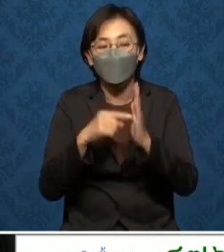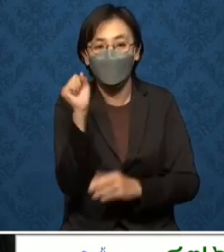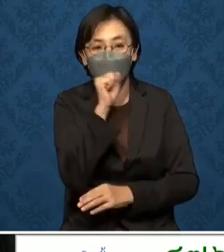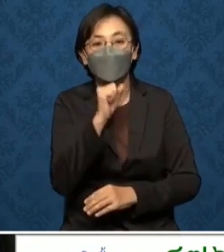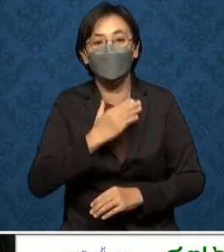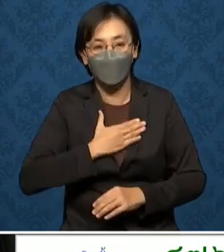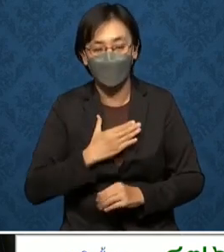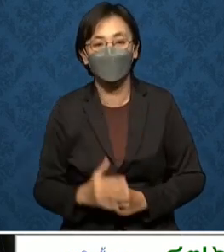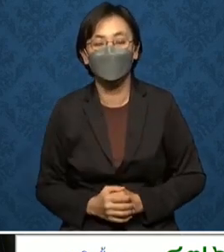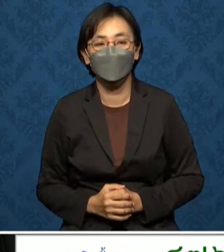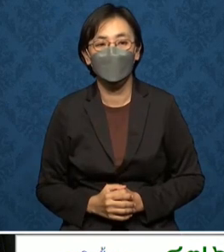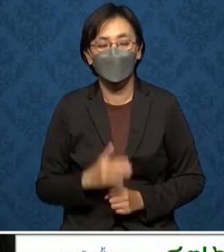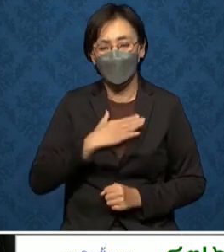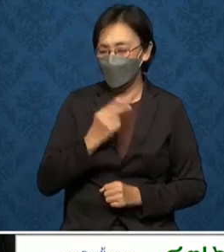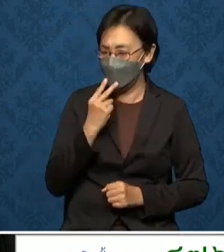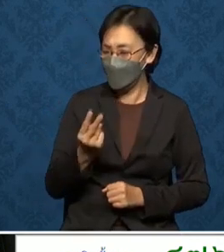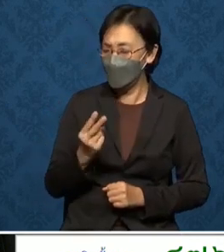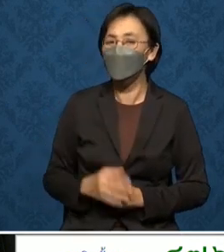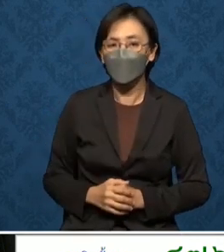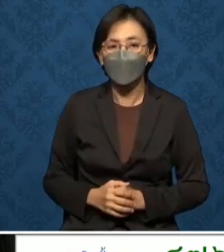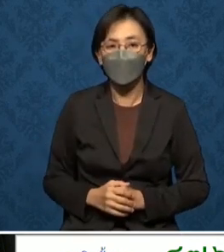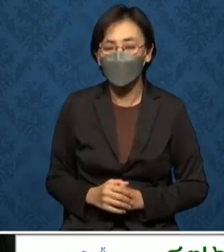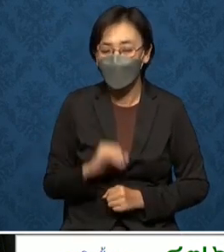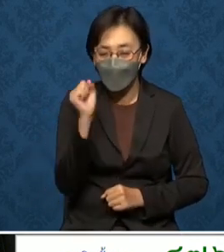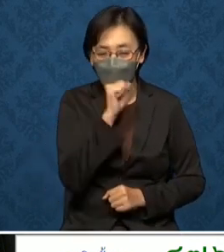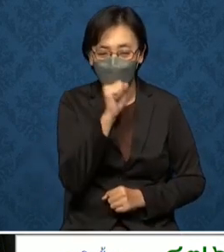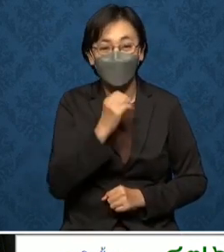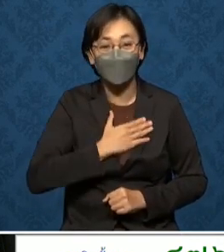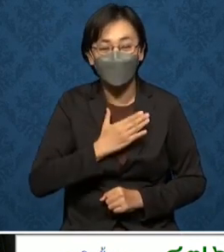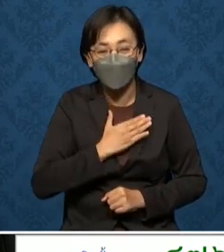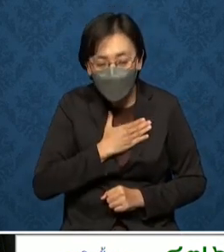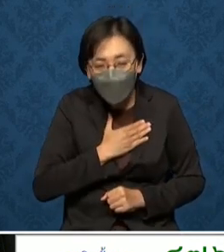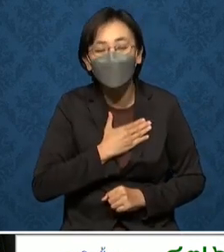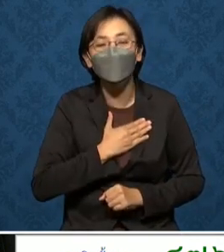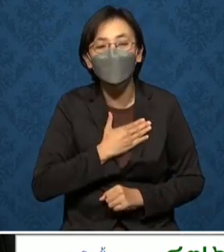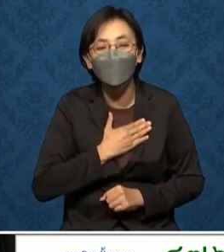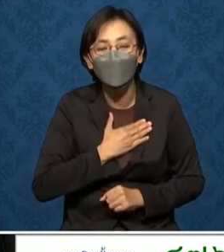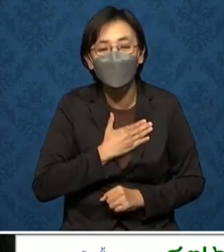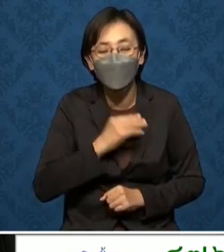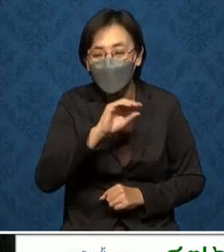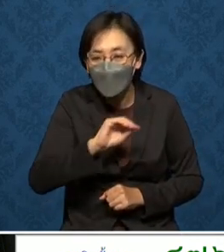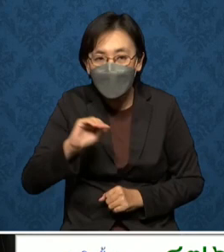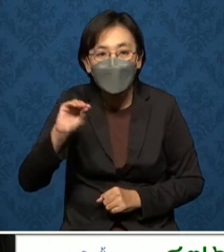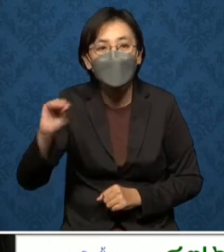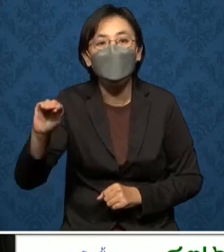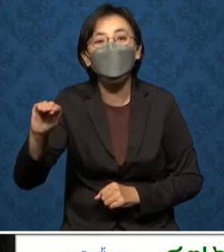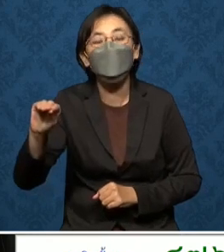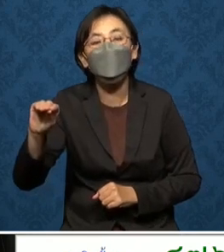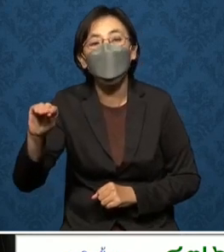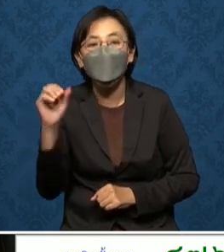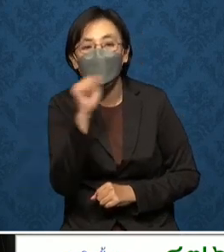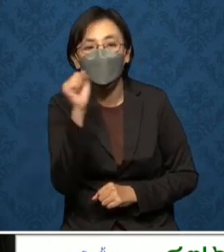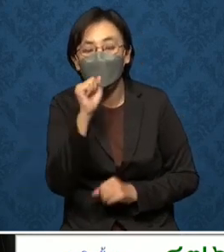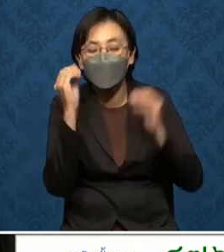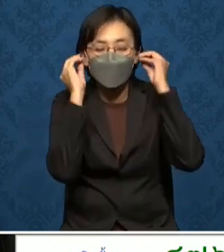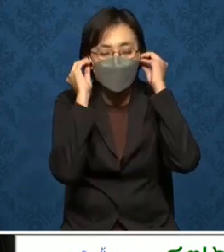แล้วของนี้ผมไปเหนว่อยู่ดีมีคนเอาเพลง HTของผมไปอยู่ในแลตฟอร์มที่ฟังเพลง